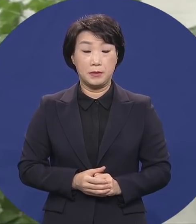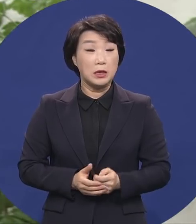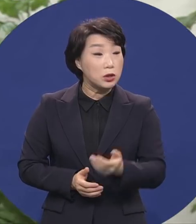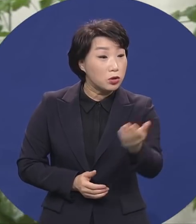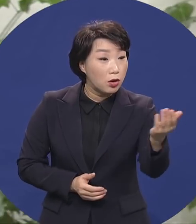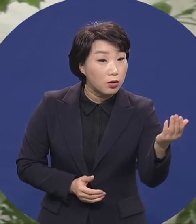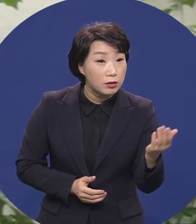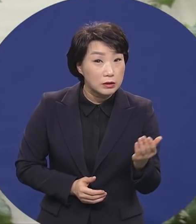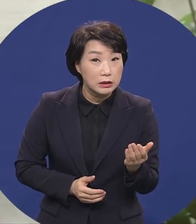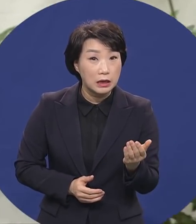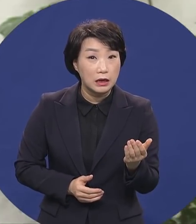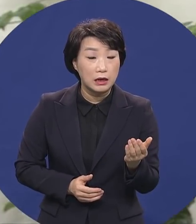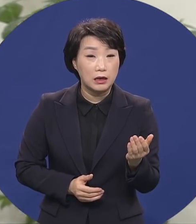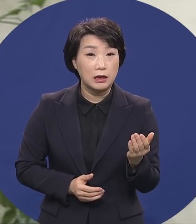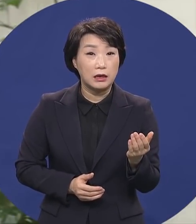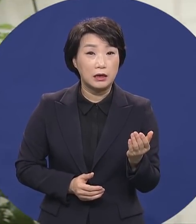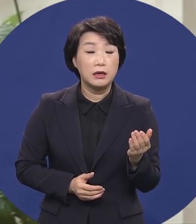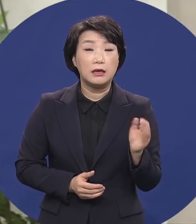너희가